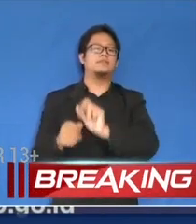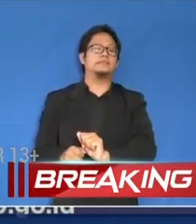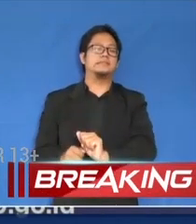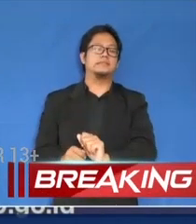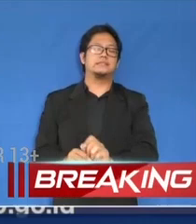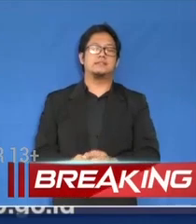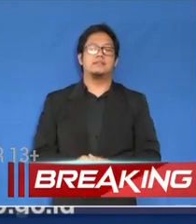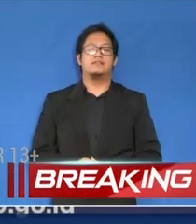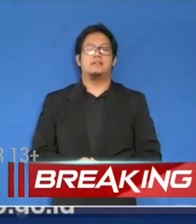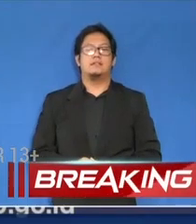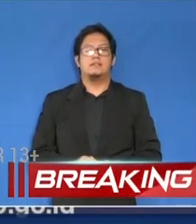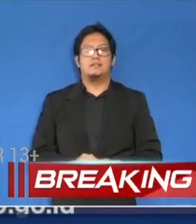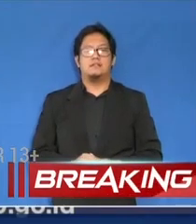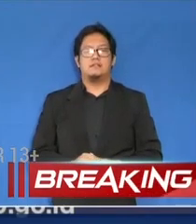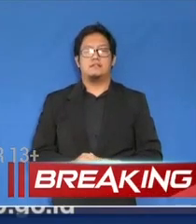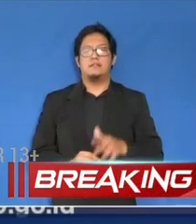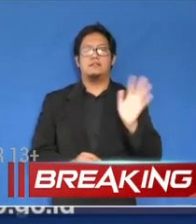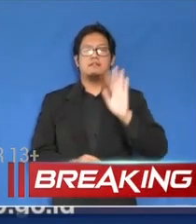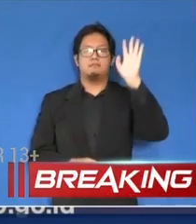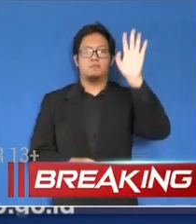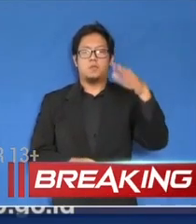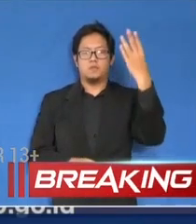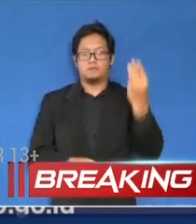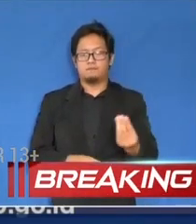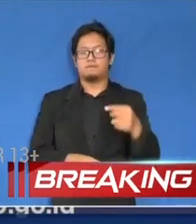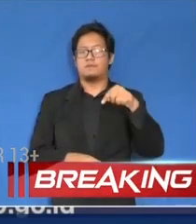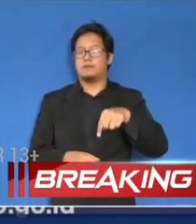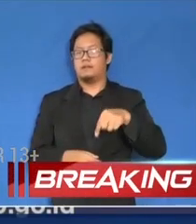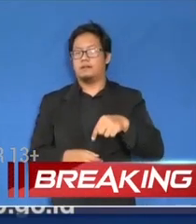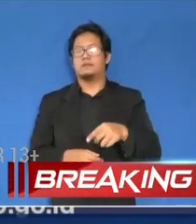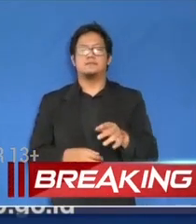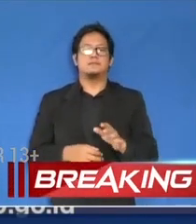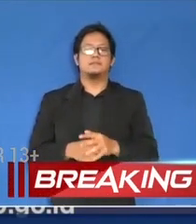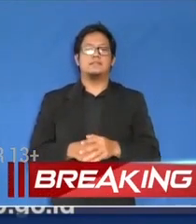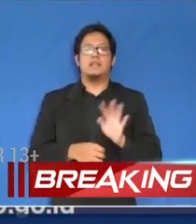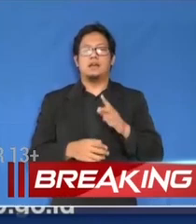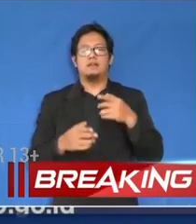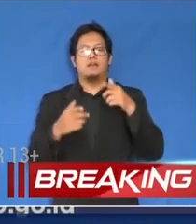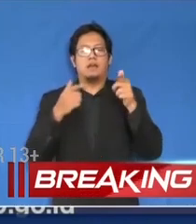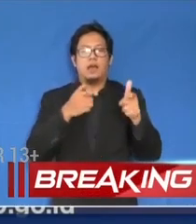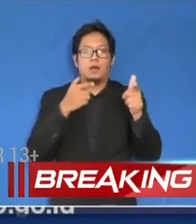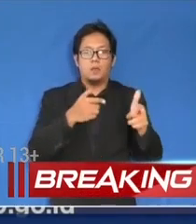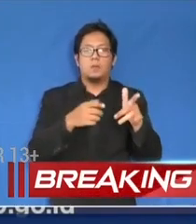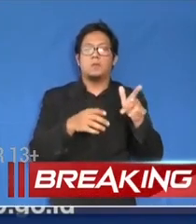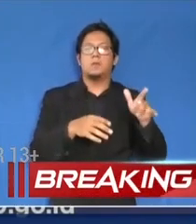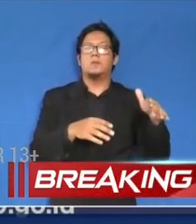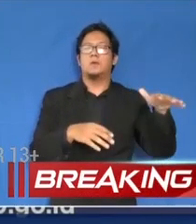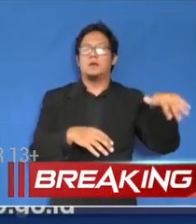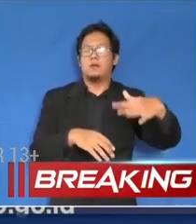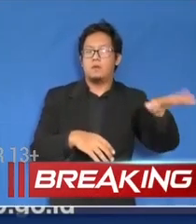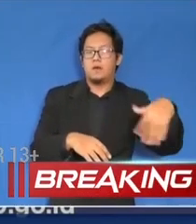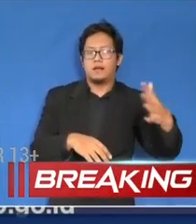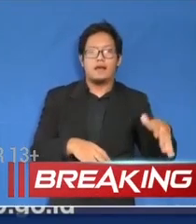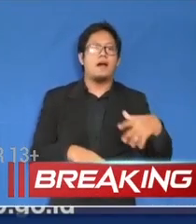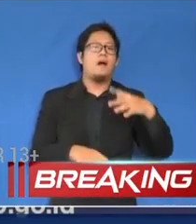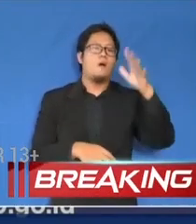Tanpa harus mengusik ketenangan warga setempat di kampung halaman setempat. Yang juga berakibat pada terusiknya keluarga orang tua